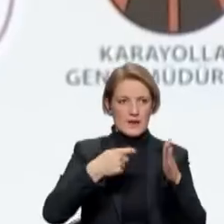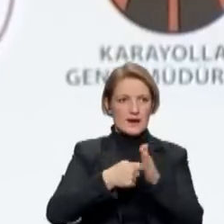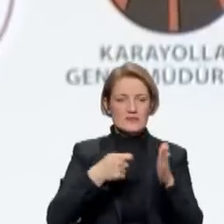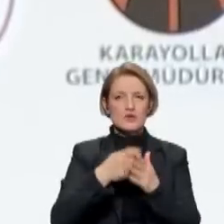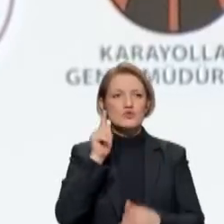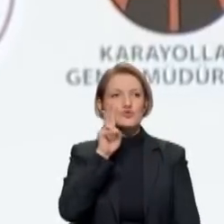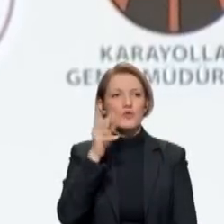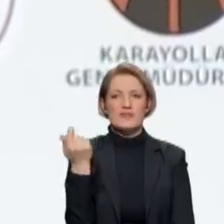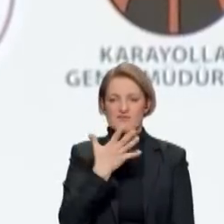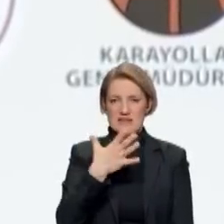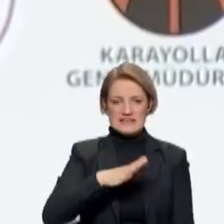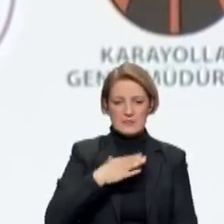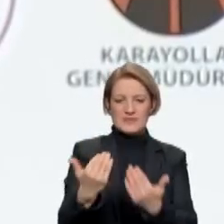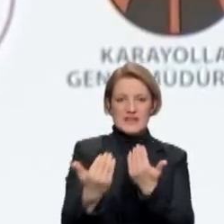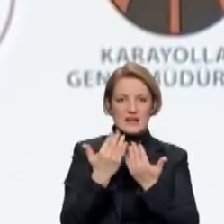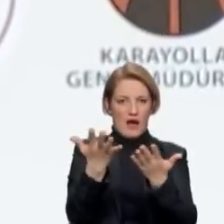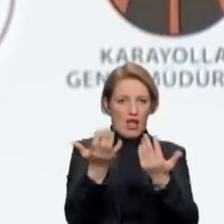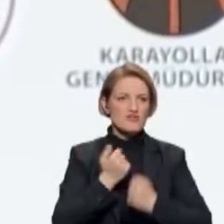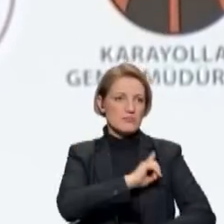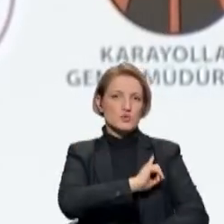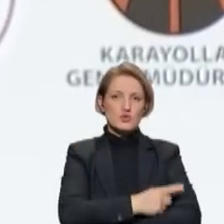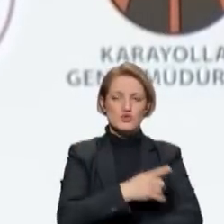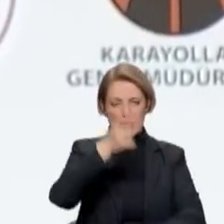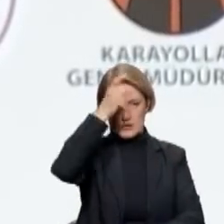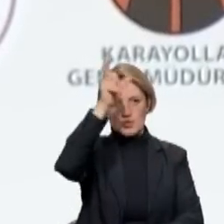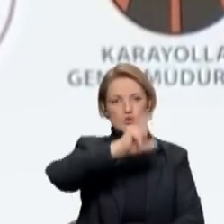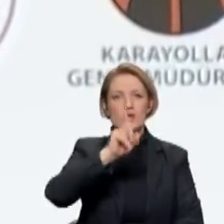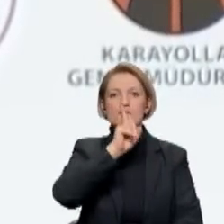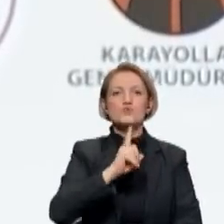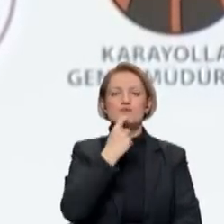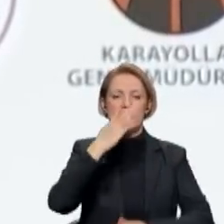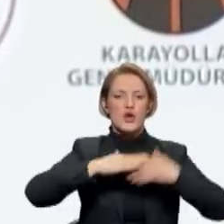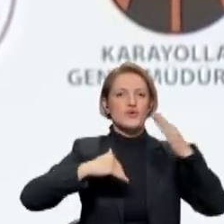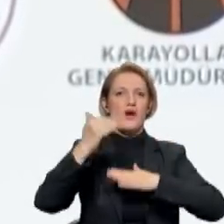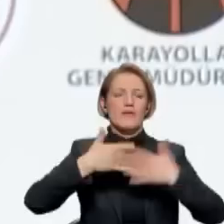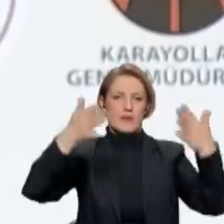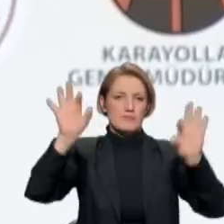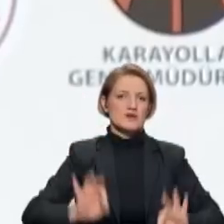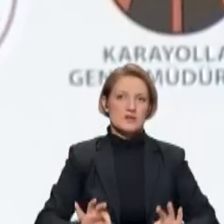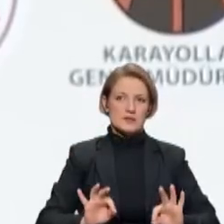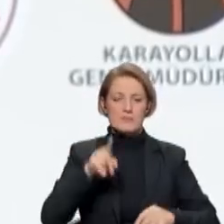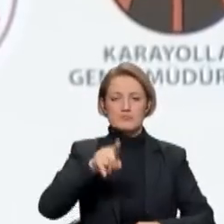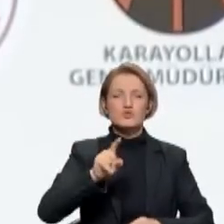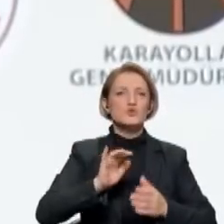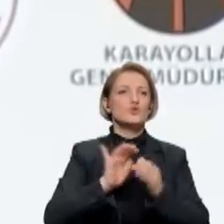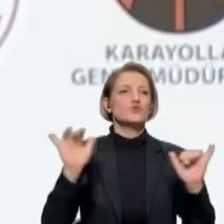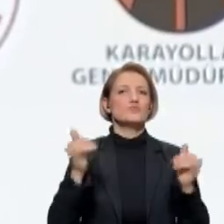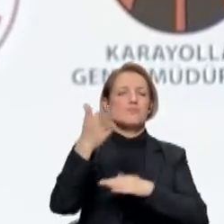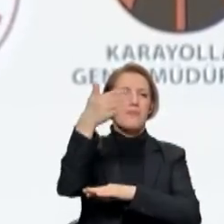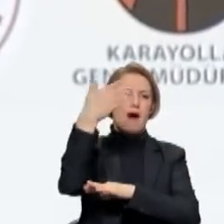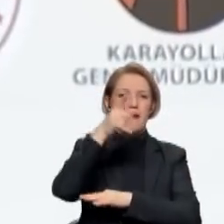son defa istediğimiz destekten alacağımız güçle Türkiye yüzyılının inşasını başlatıp bu kutlu